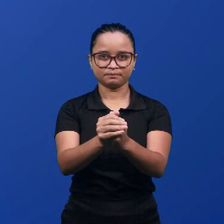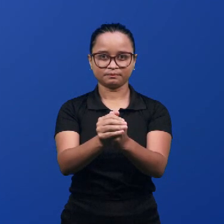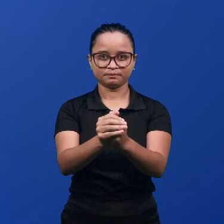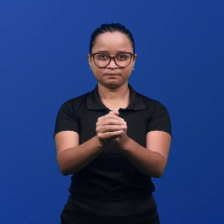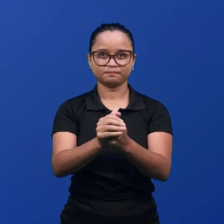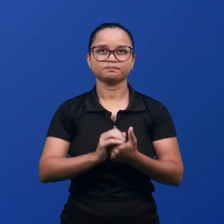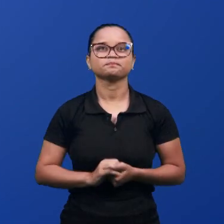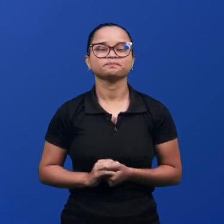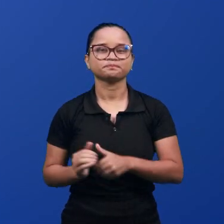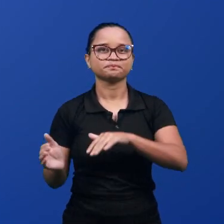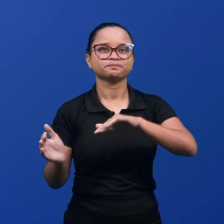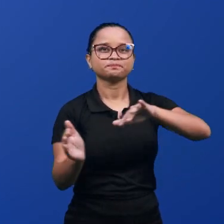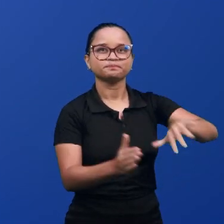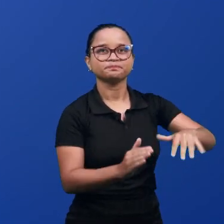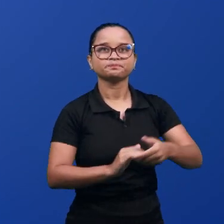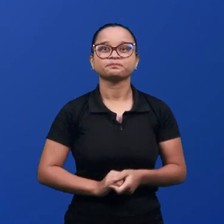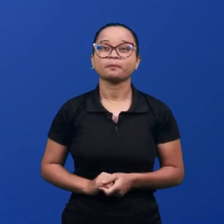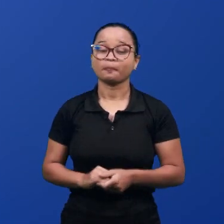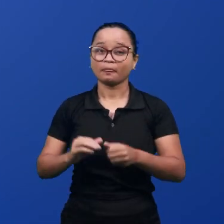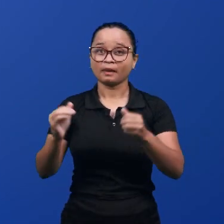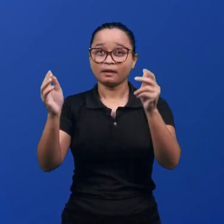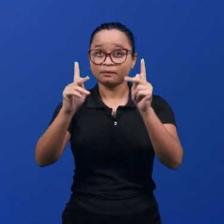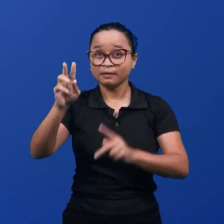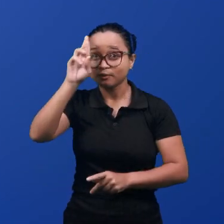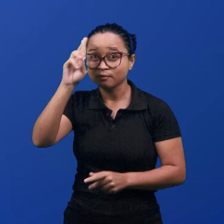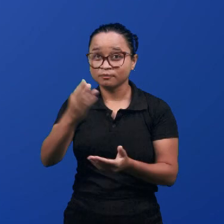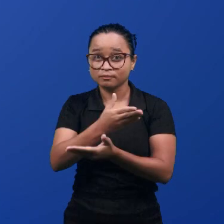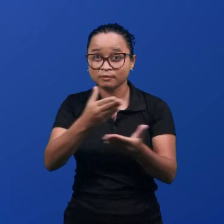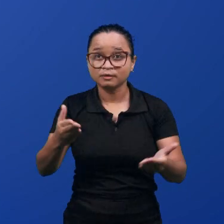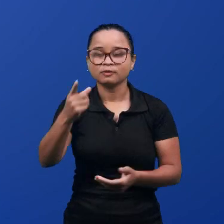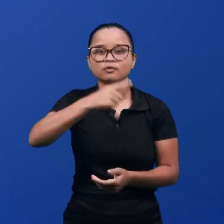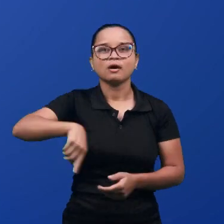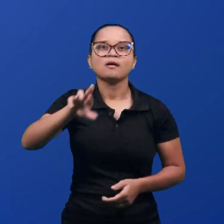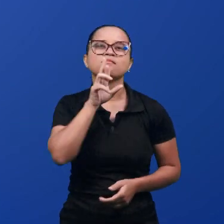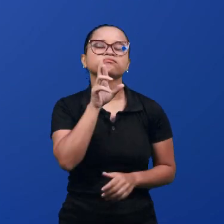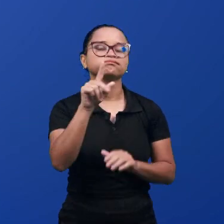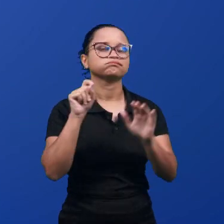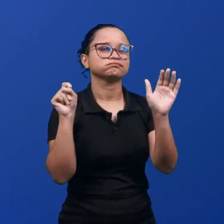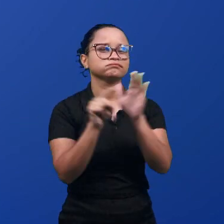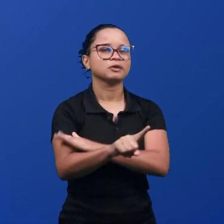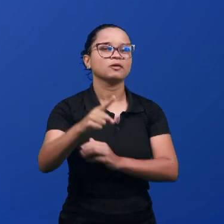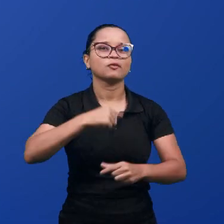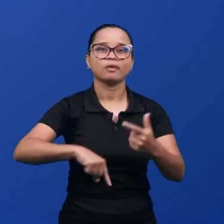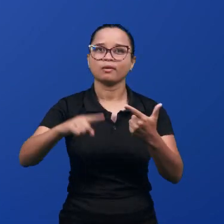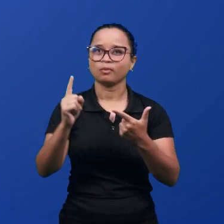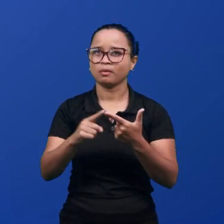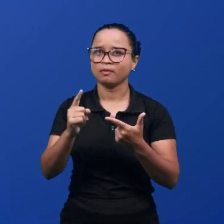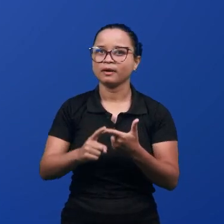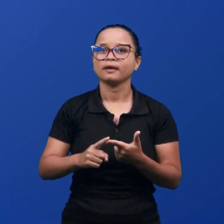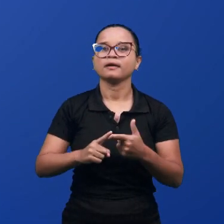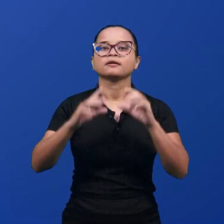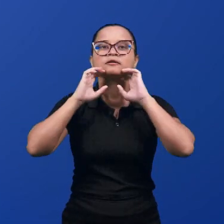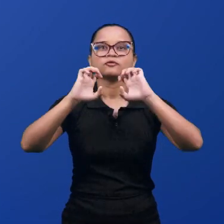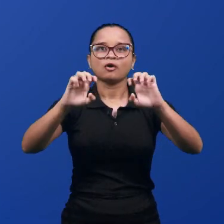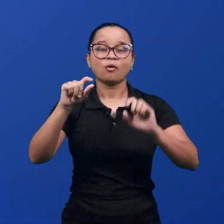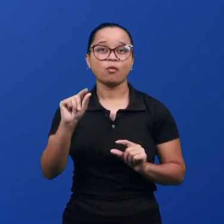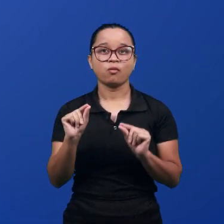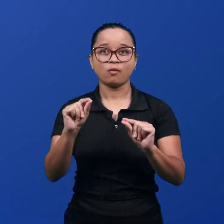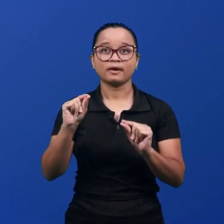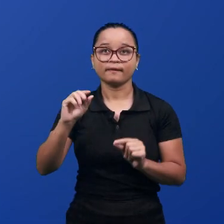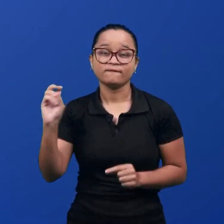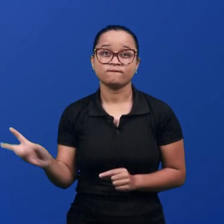Amen. La paix du Seigneur, mes frères et sœurs, nous allons répondre à la question numéro 2 qui nous dit comme ça. La valeur